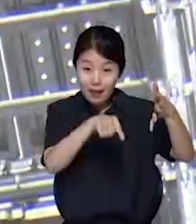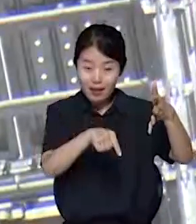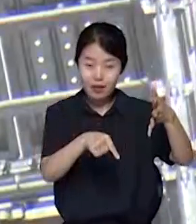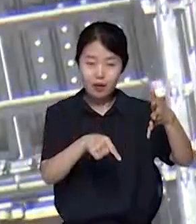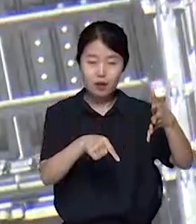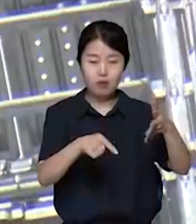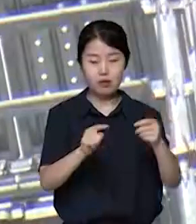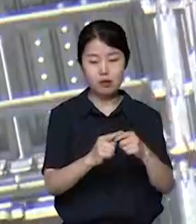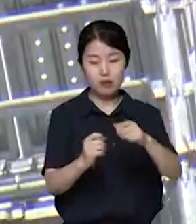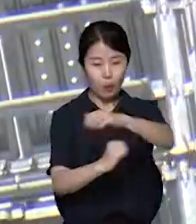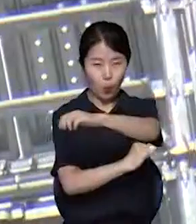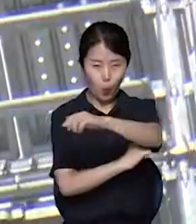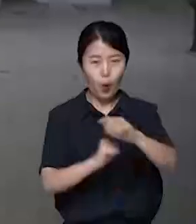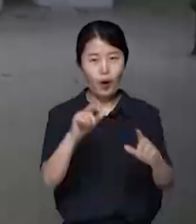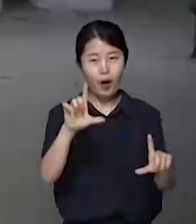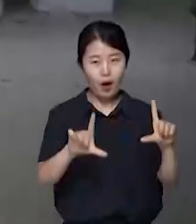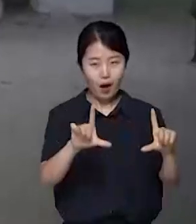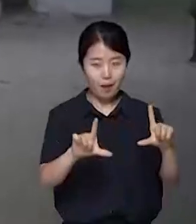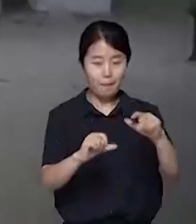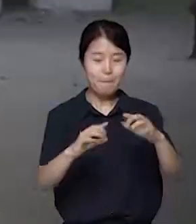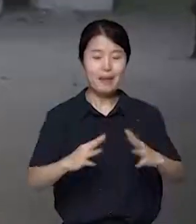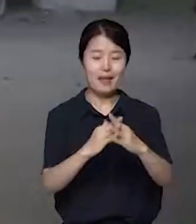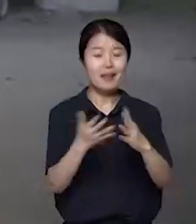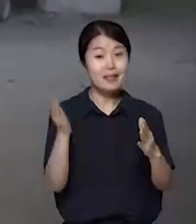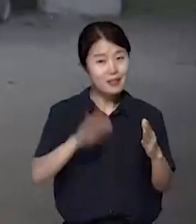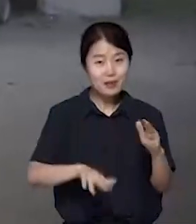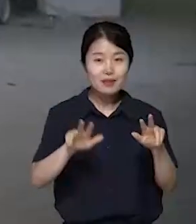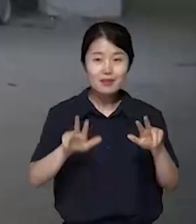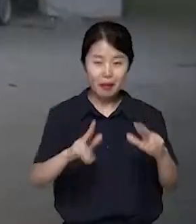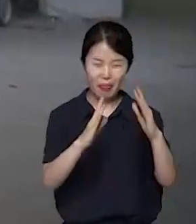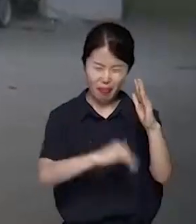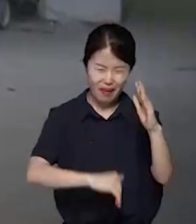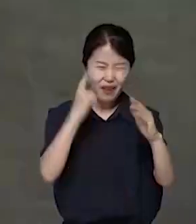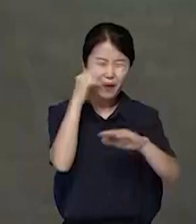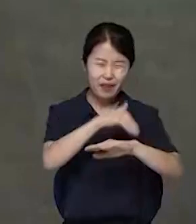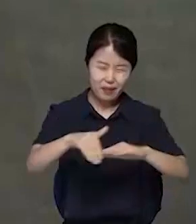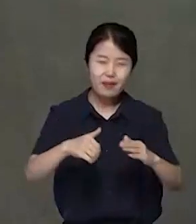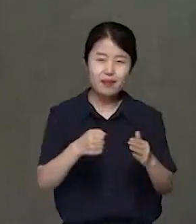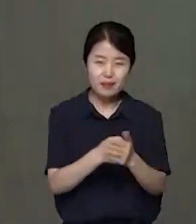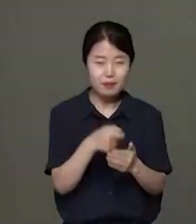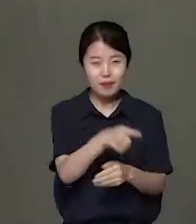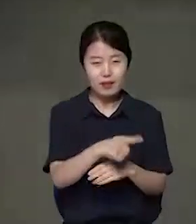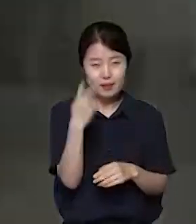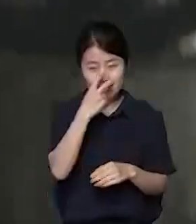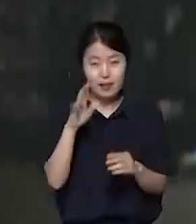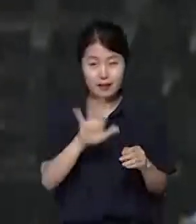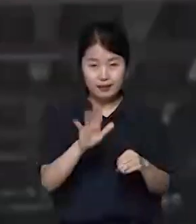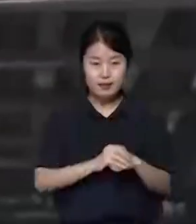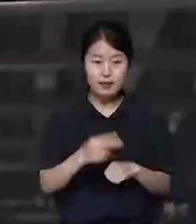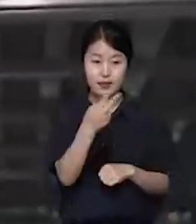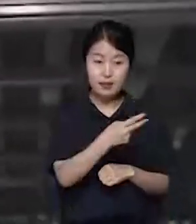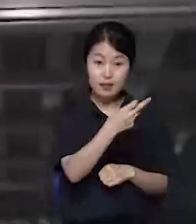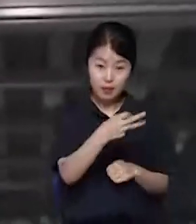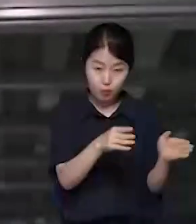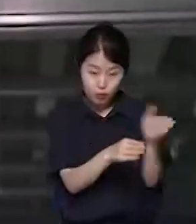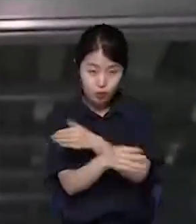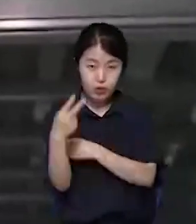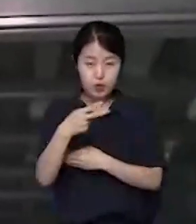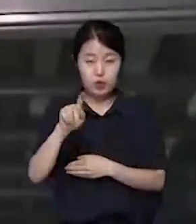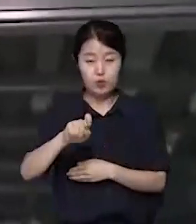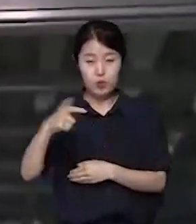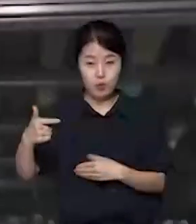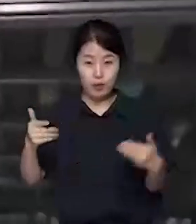조사 대상에서는 제외됐습니다. 광주시는 정밀한 조사를 위해 대상을 2013년부터 2016년에